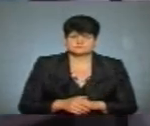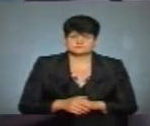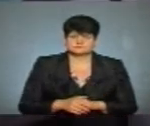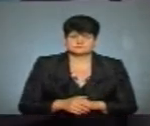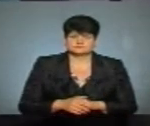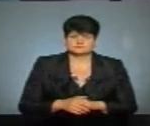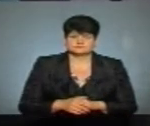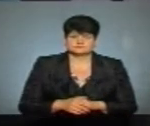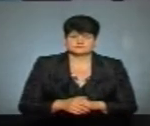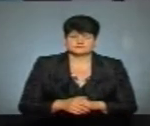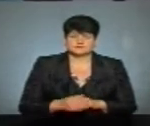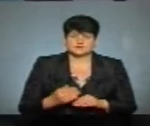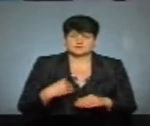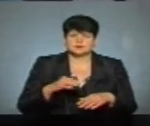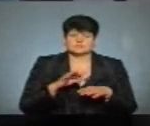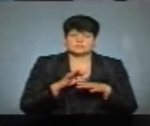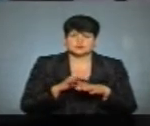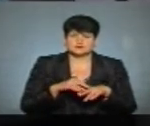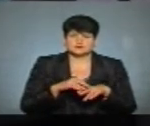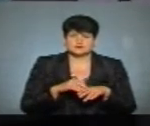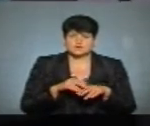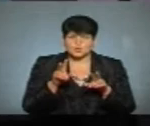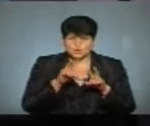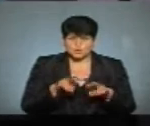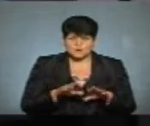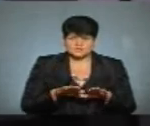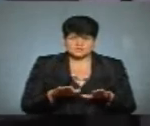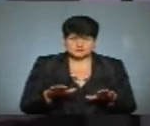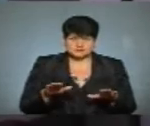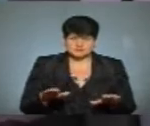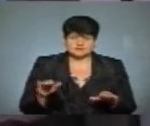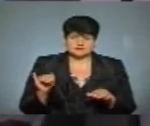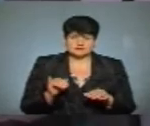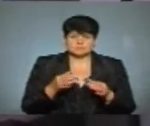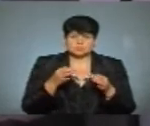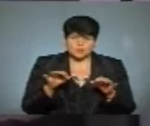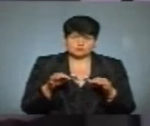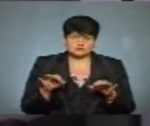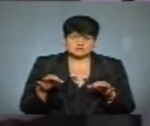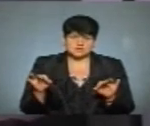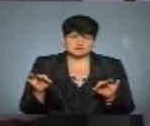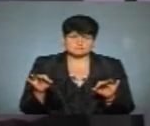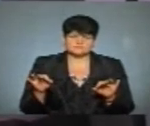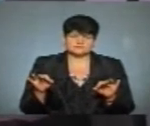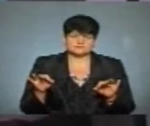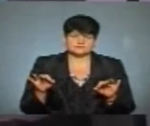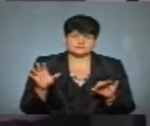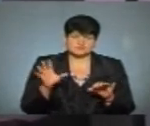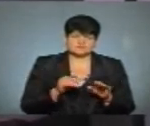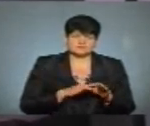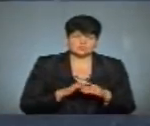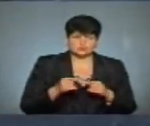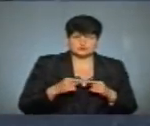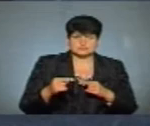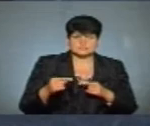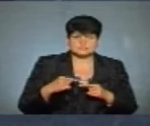Ми проводимо фізичний огляд дітей і пропускаємо. Всі дотримуються